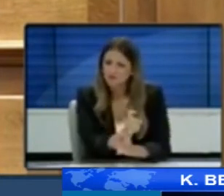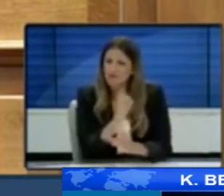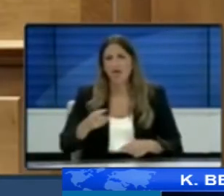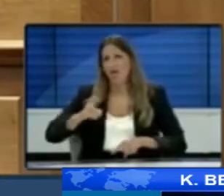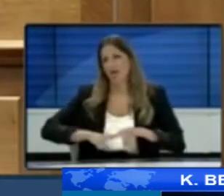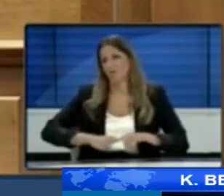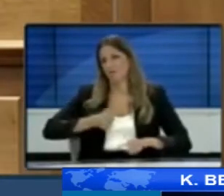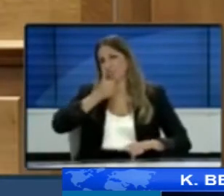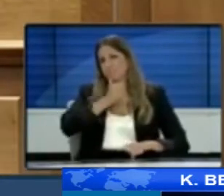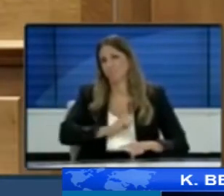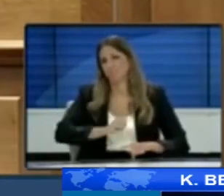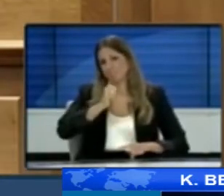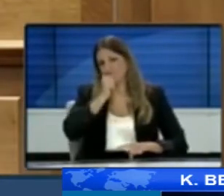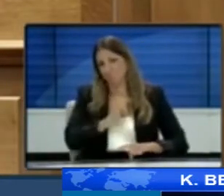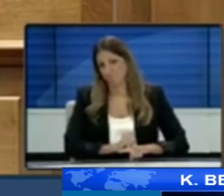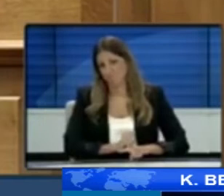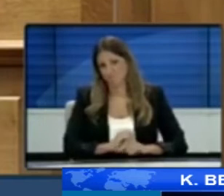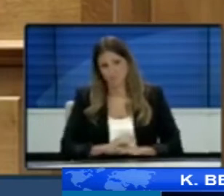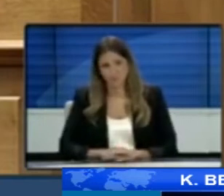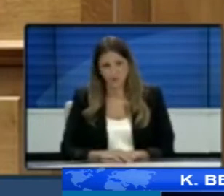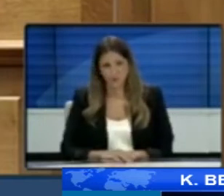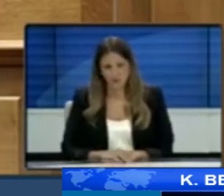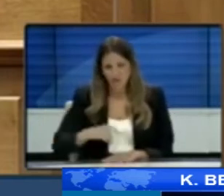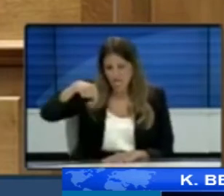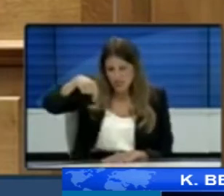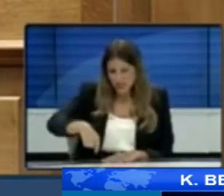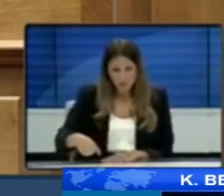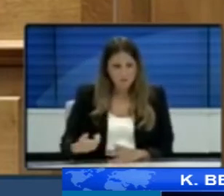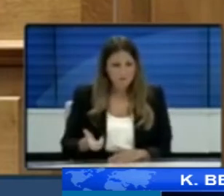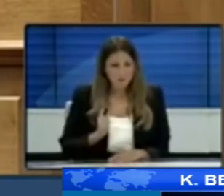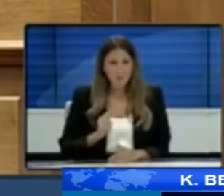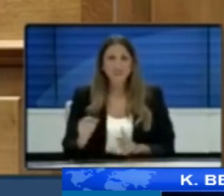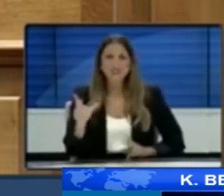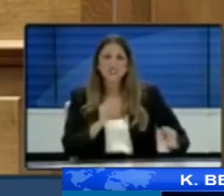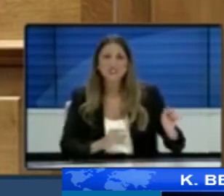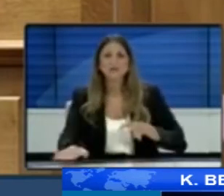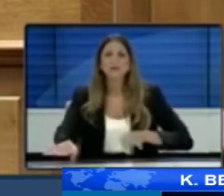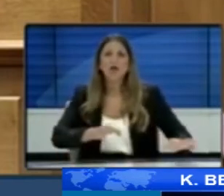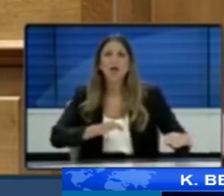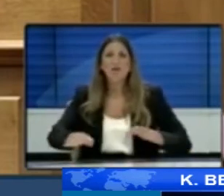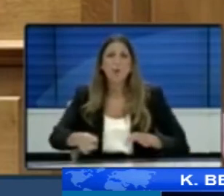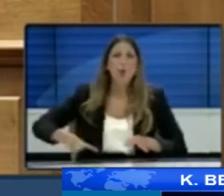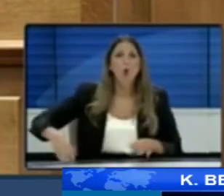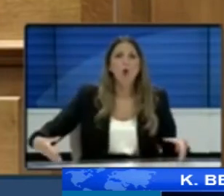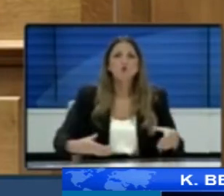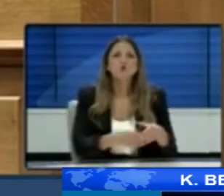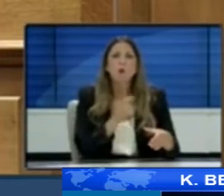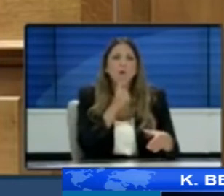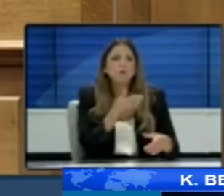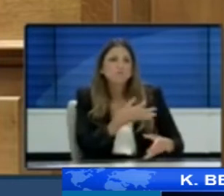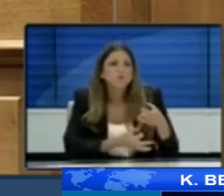Δήμο. Σήμερα λοιπόν, ενώ περίμενα να συζητήσουμε ένα σχέδιο από όλες τις πλευρές, από όλα τα κόμματα,